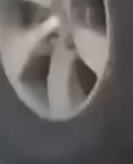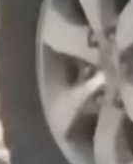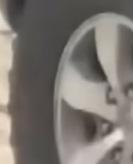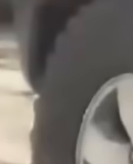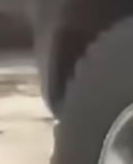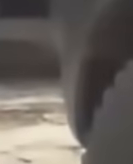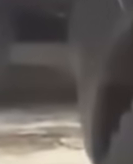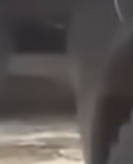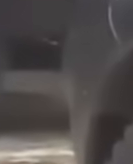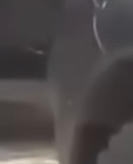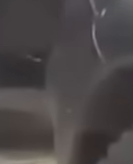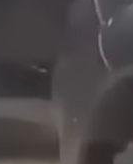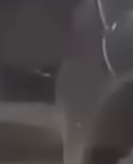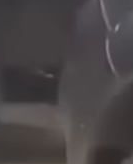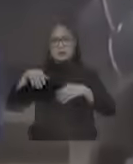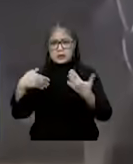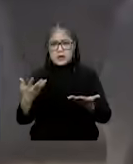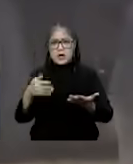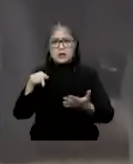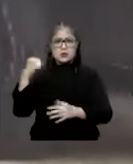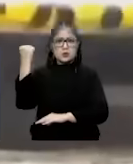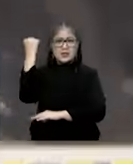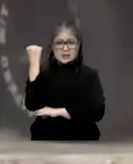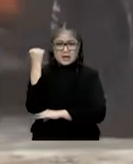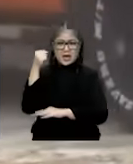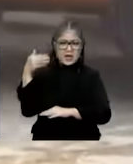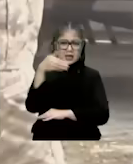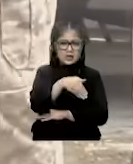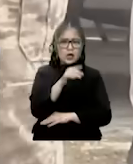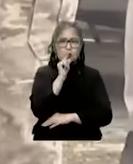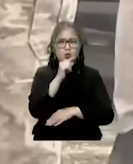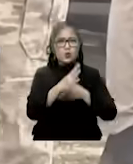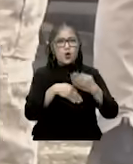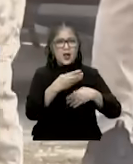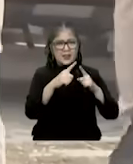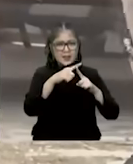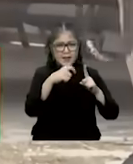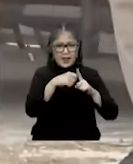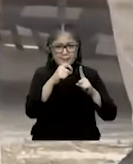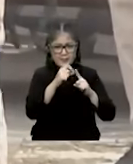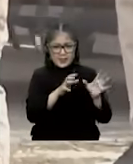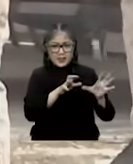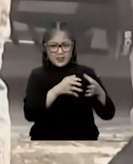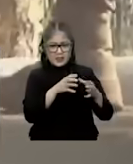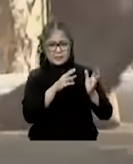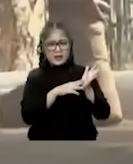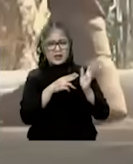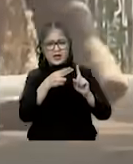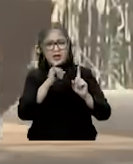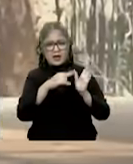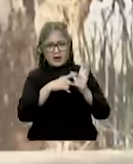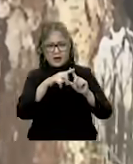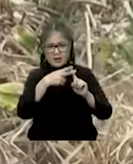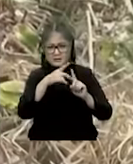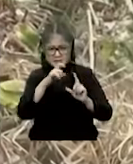pembunuhan Muhammad Ramdanu alias Danu yang dihadirkan dalam olah TKP ulang. Tim Inafis Polda Jawa Barat fokus pada pencarian barang bukti menyisir